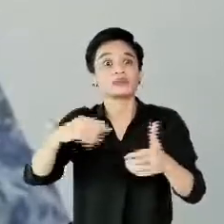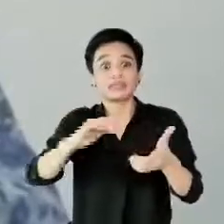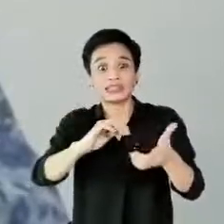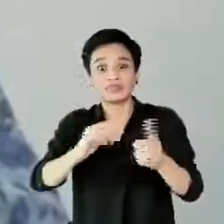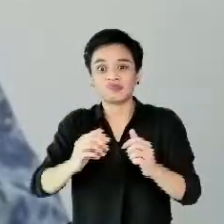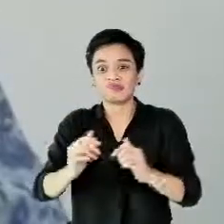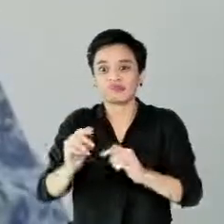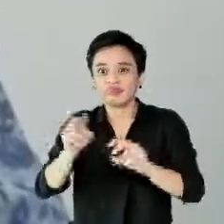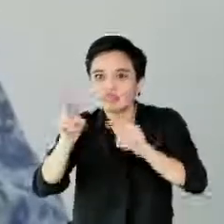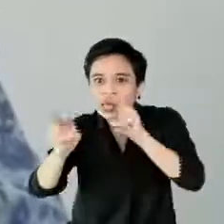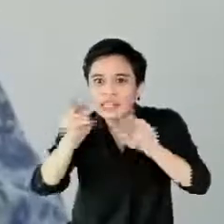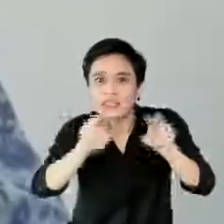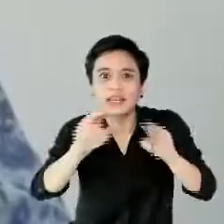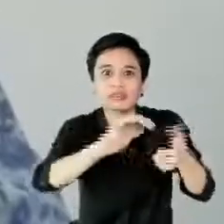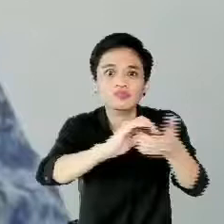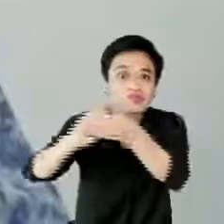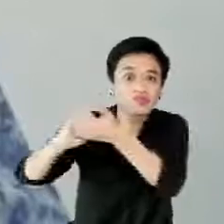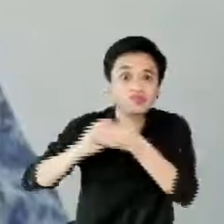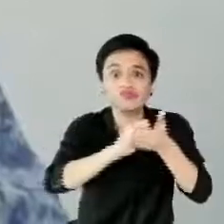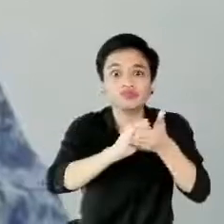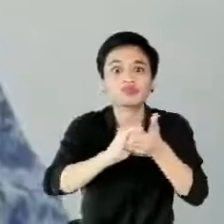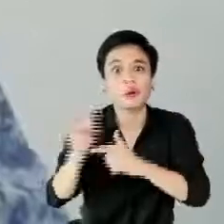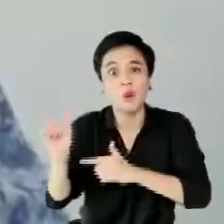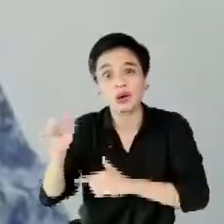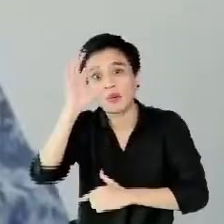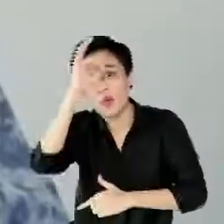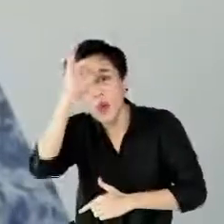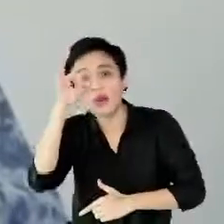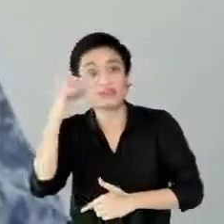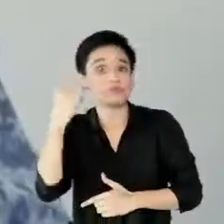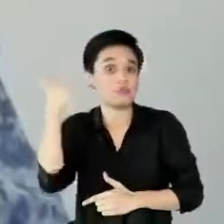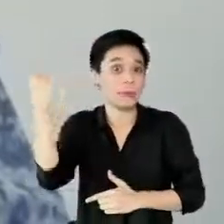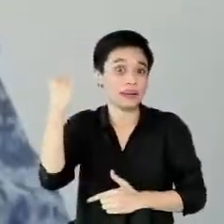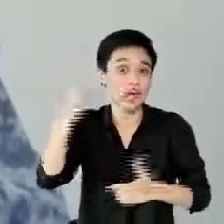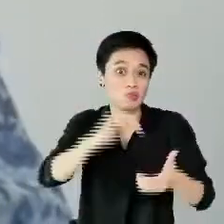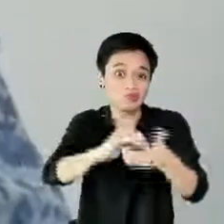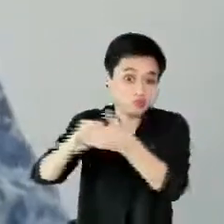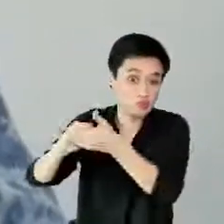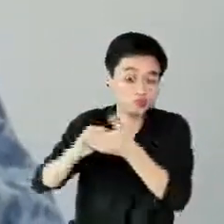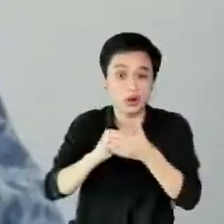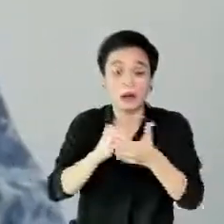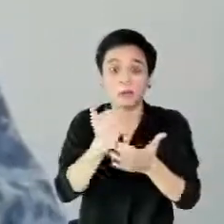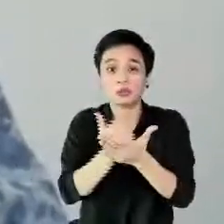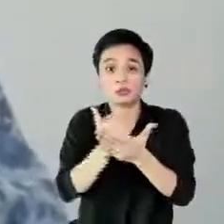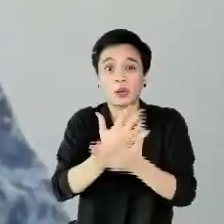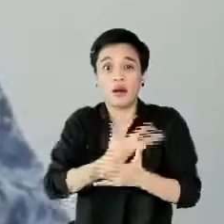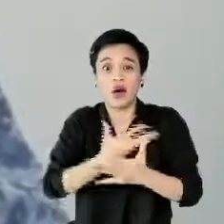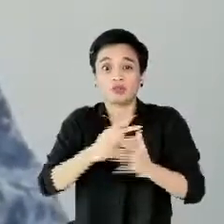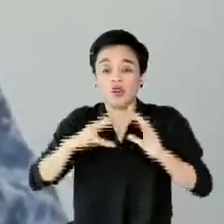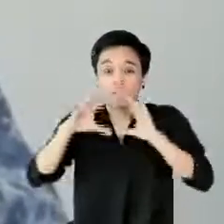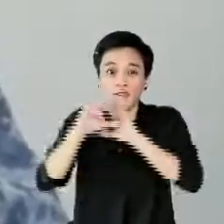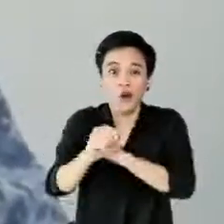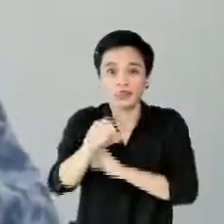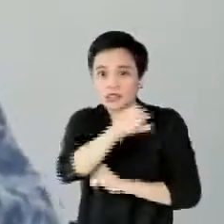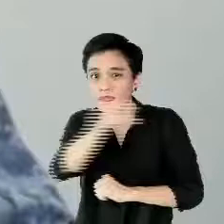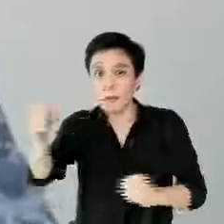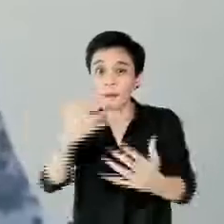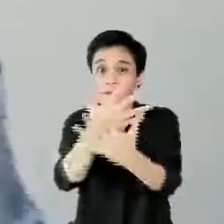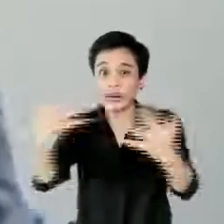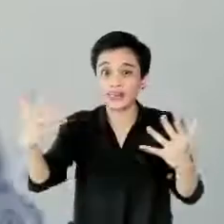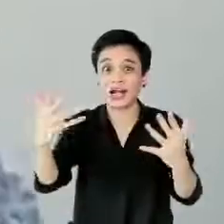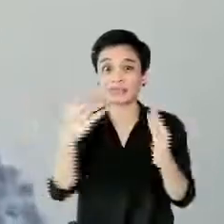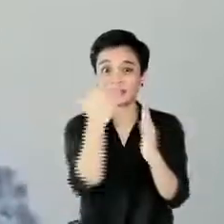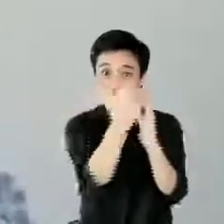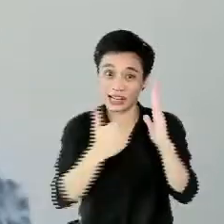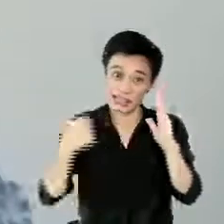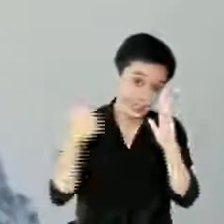yang dilakukan dalam konteks untuk penegakan Rock Hai di masyarakat itu yang secara